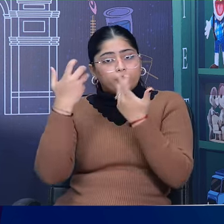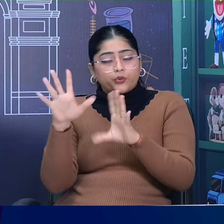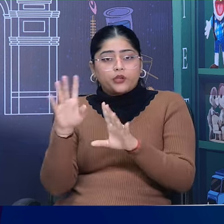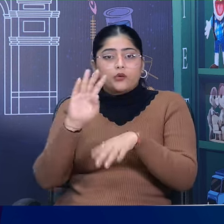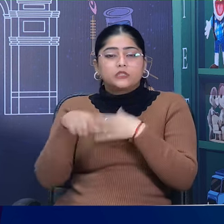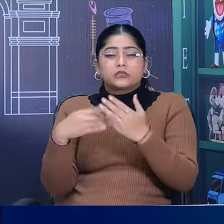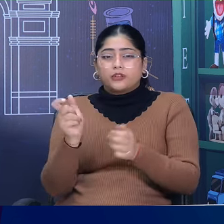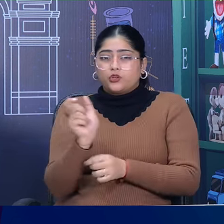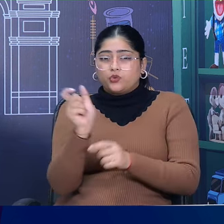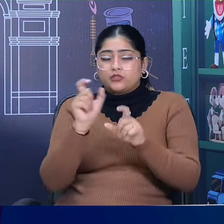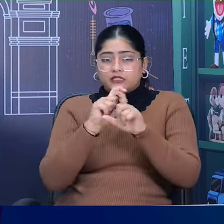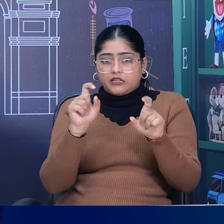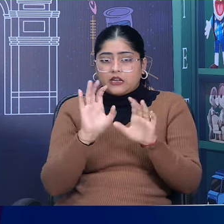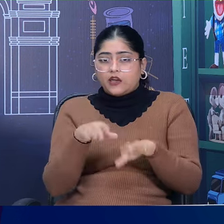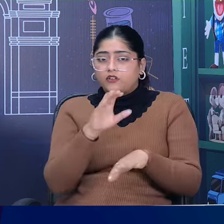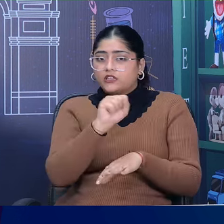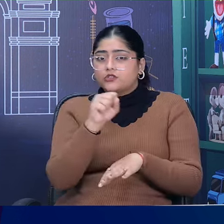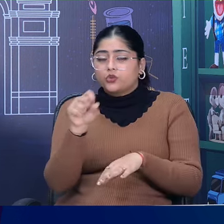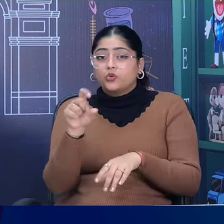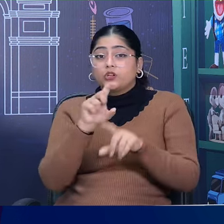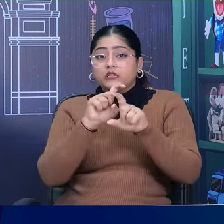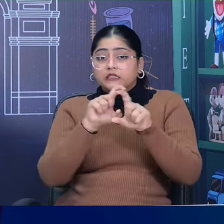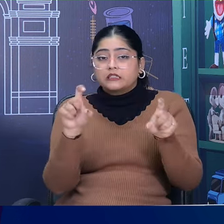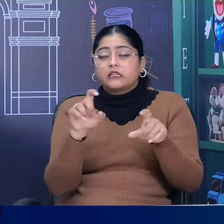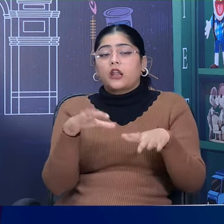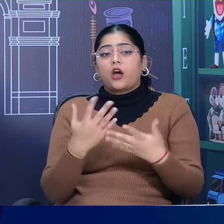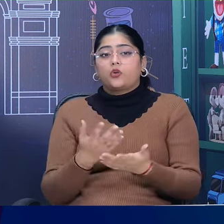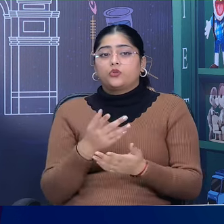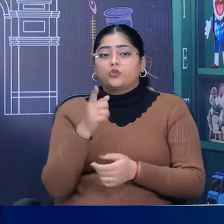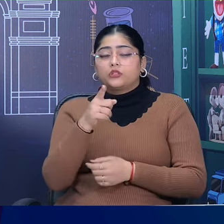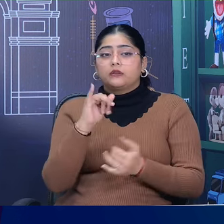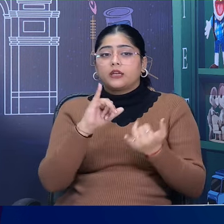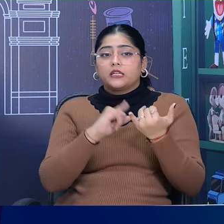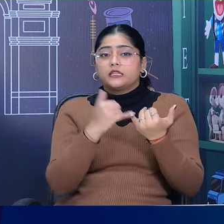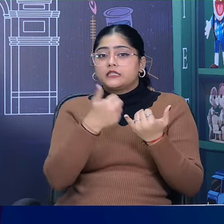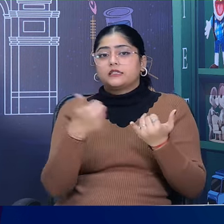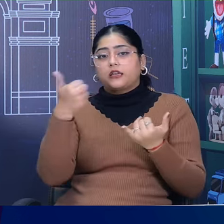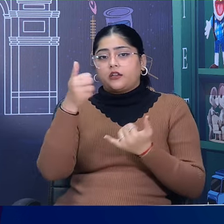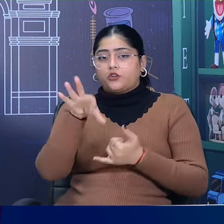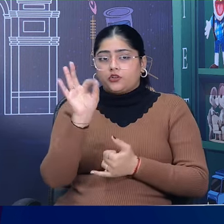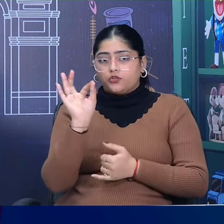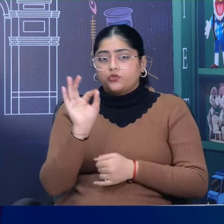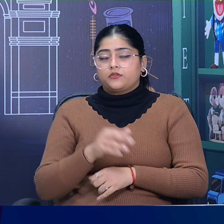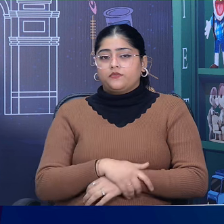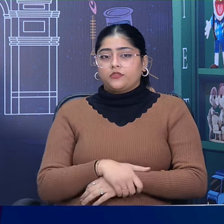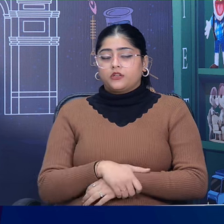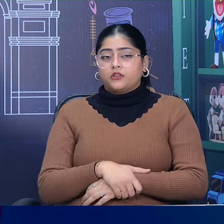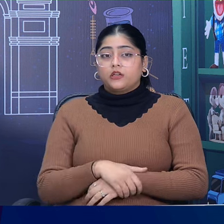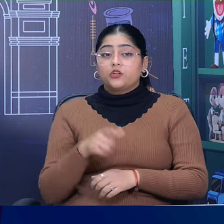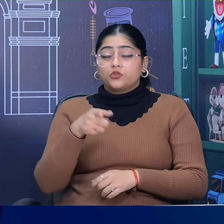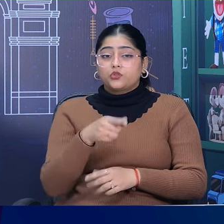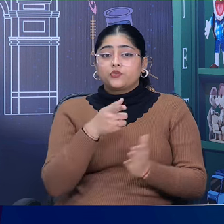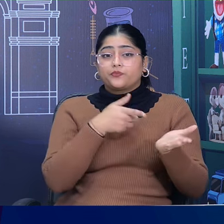इस्तेमाल हो पाया या नहीं बिल्कुल तो ऐसा करने के लिए चुना जाता है सेक्रेटरी हम सेक्रेटरी जो ग्राम पंचायत का होता